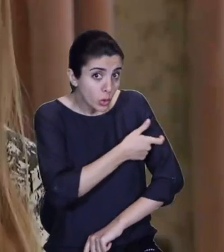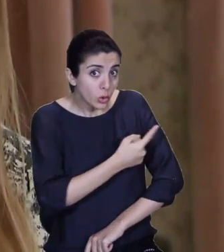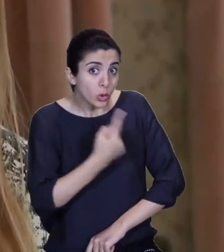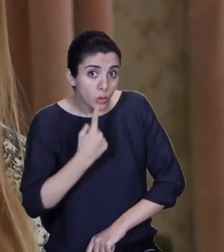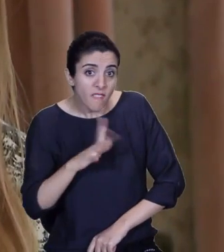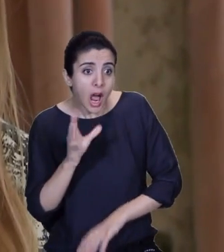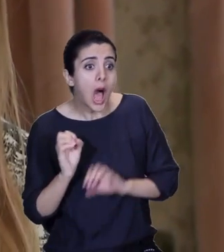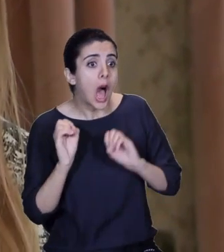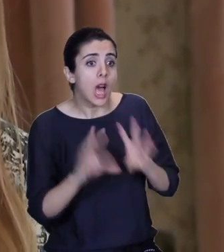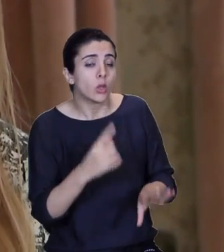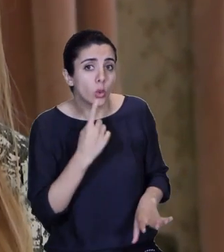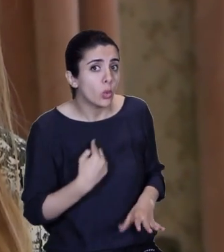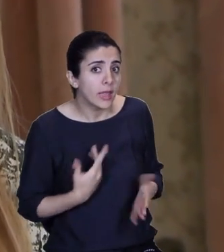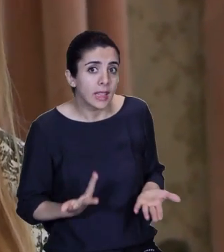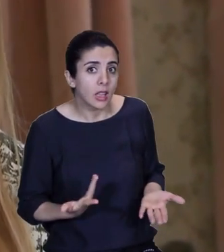terk edilenlerden mi?